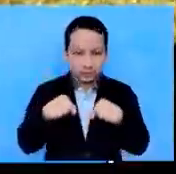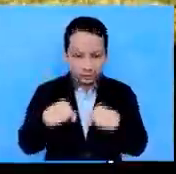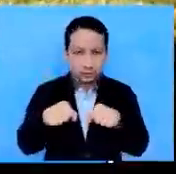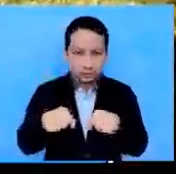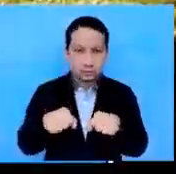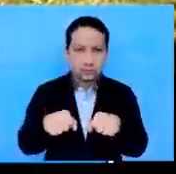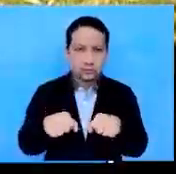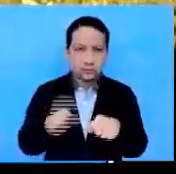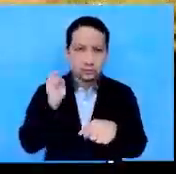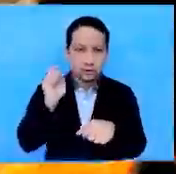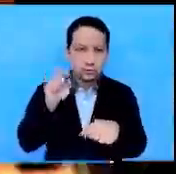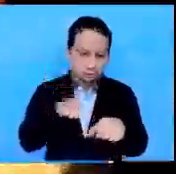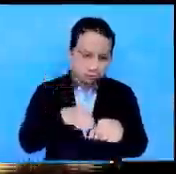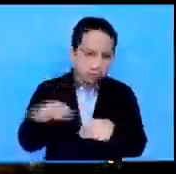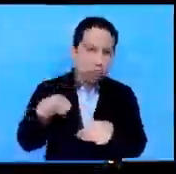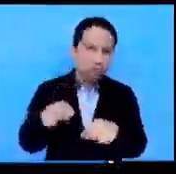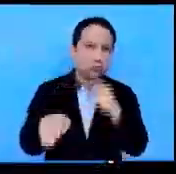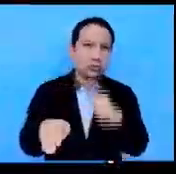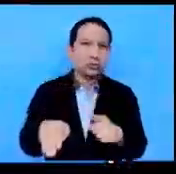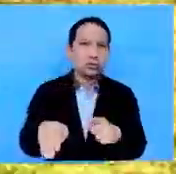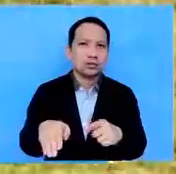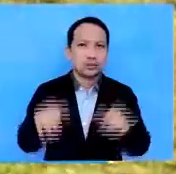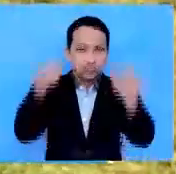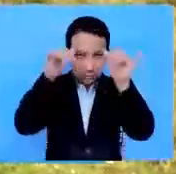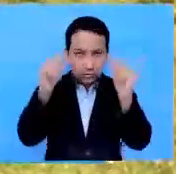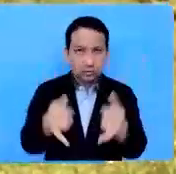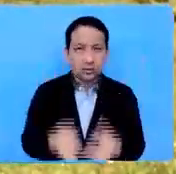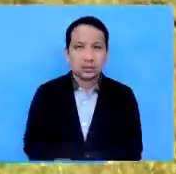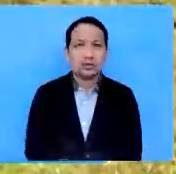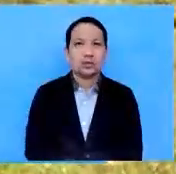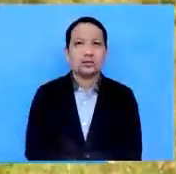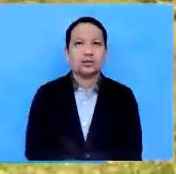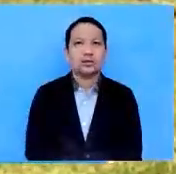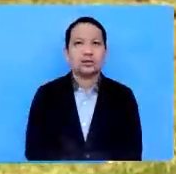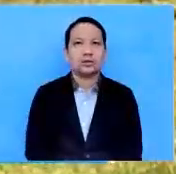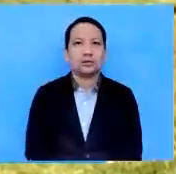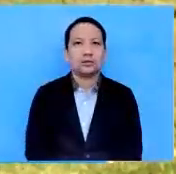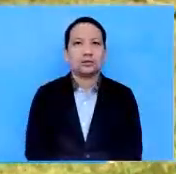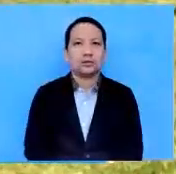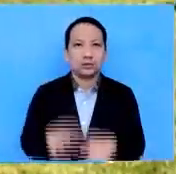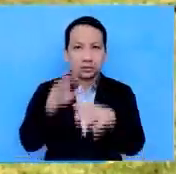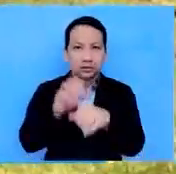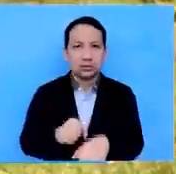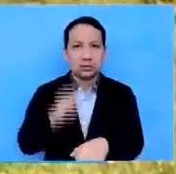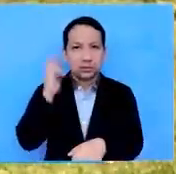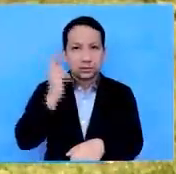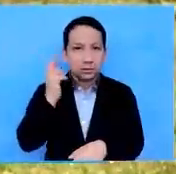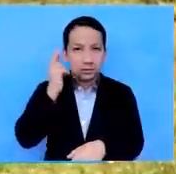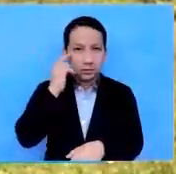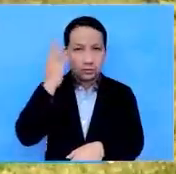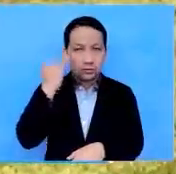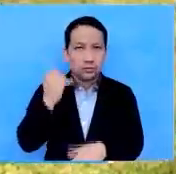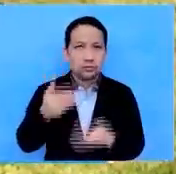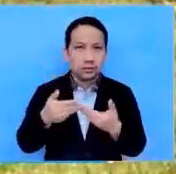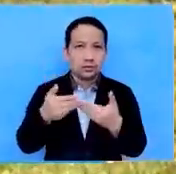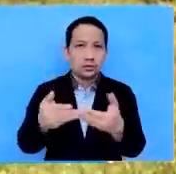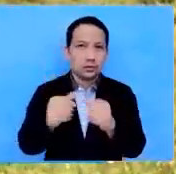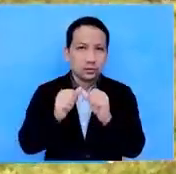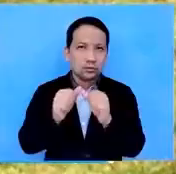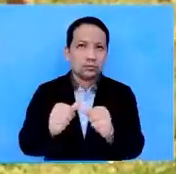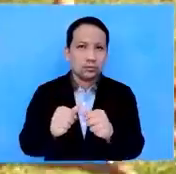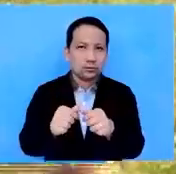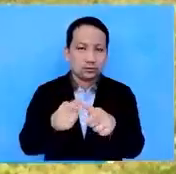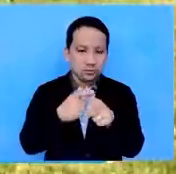tulin kung tumakbo ang mga kalabaw tradisyon din ang dahilan kung bakit ipinagpapatuloy ang mangarera ng